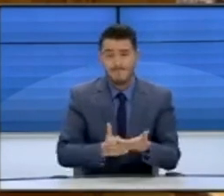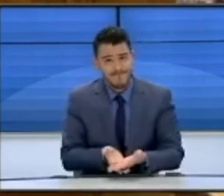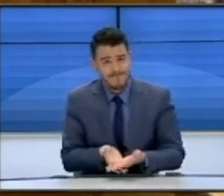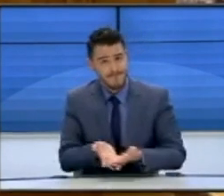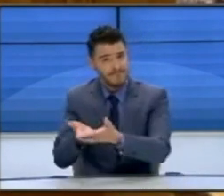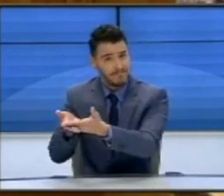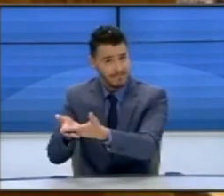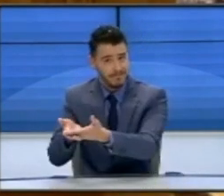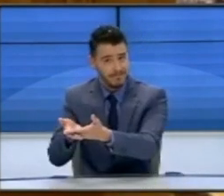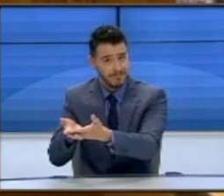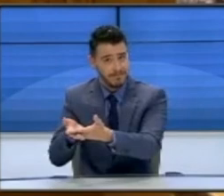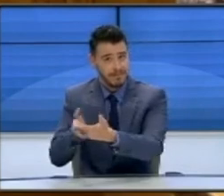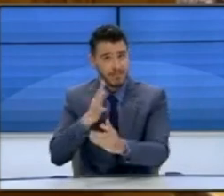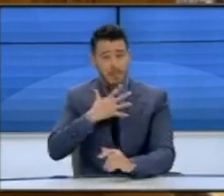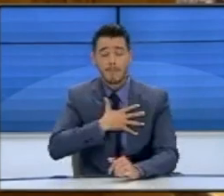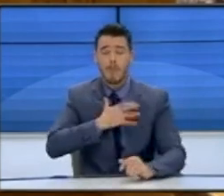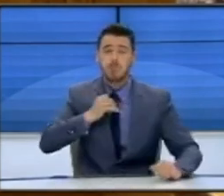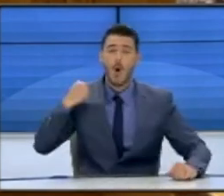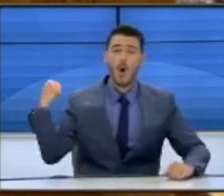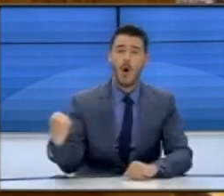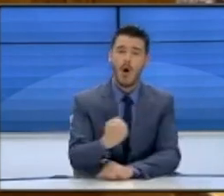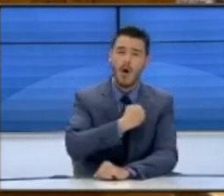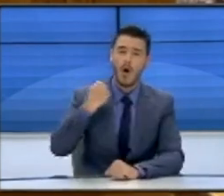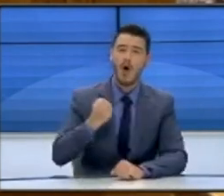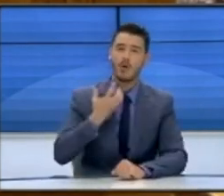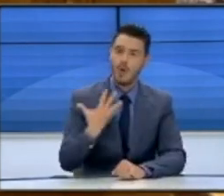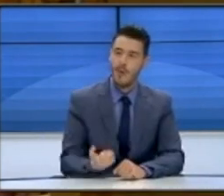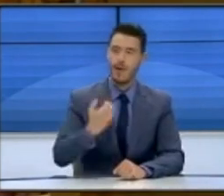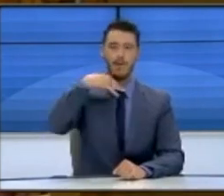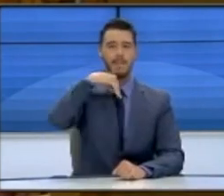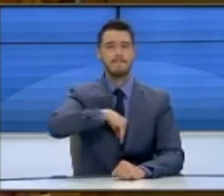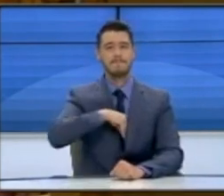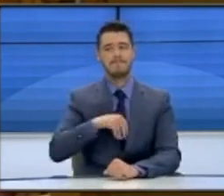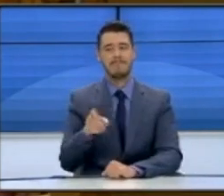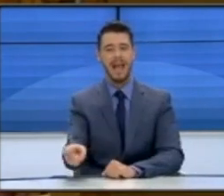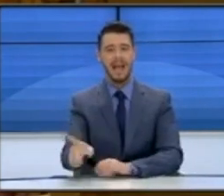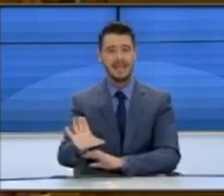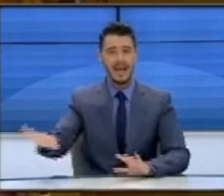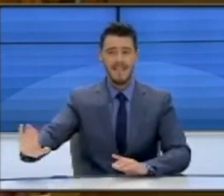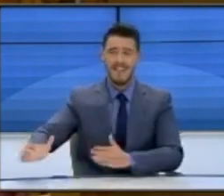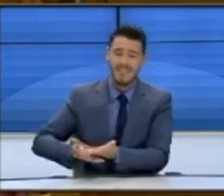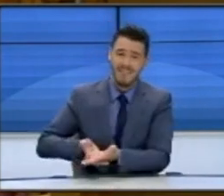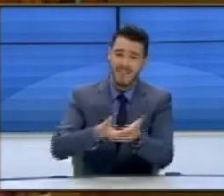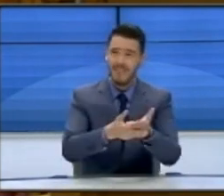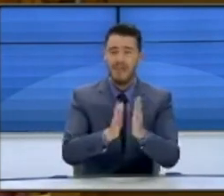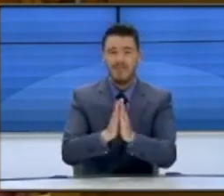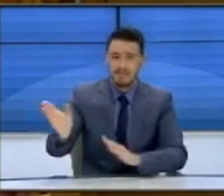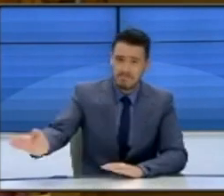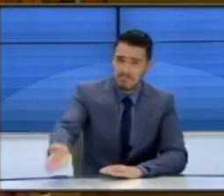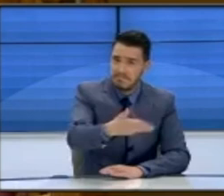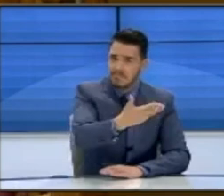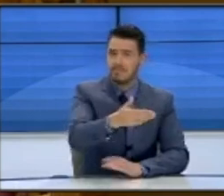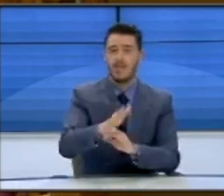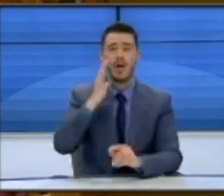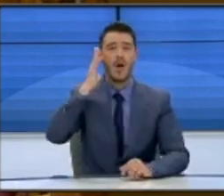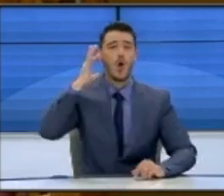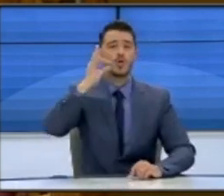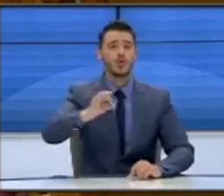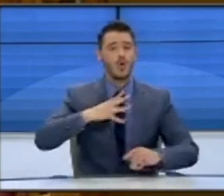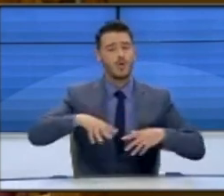να μπορέσουν να αντιμετωπίσουν αυτό το μεγάλο πόνο τον οποίο έχουν μέσα τους και να αναζητήσουν τη δικαιοσύνη που τους αρμόζει, είναι